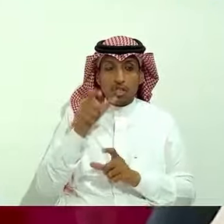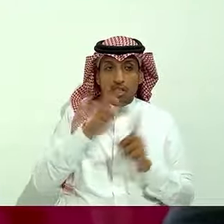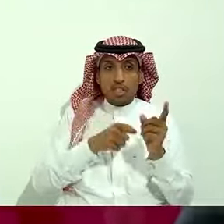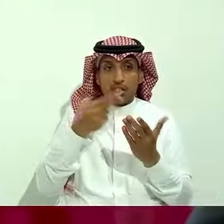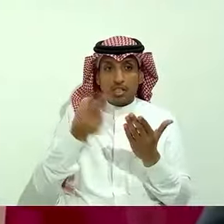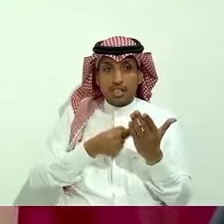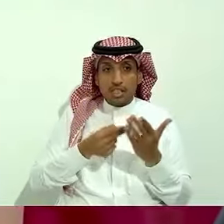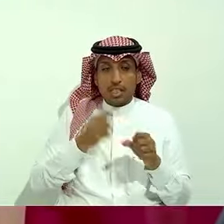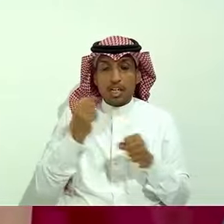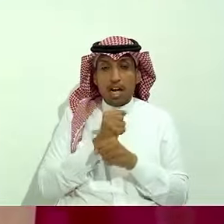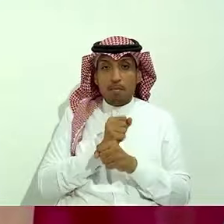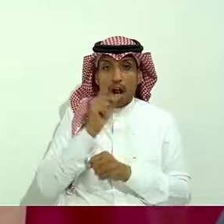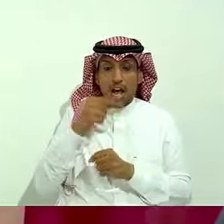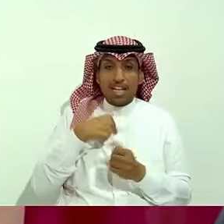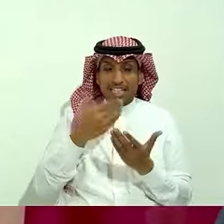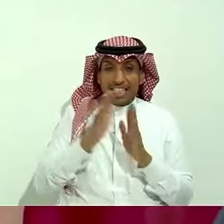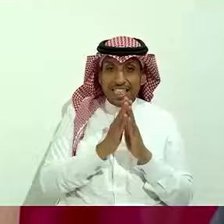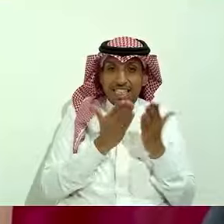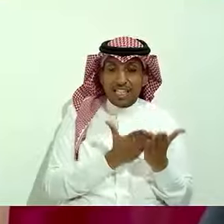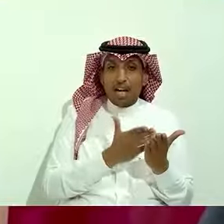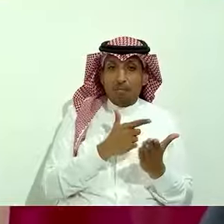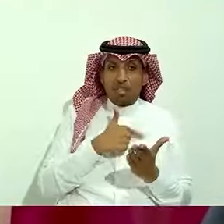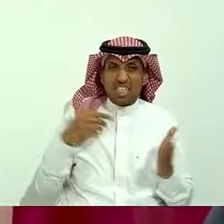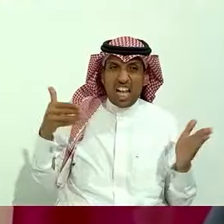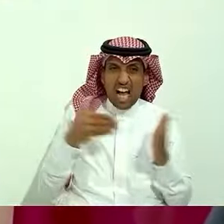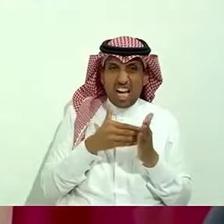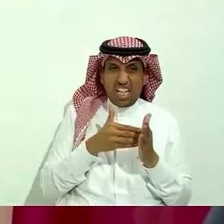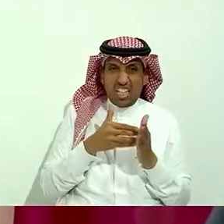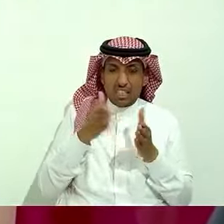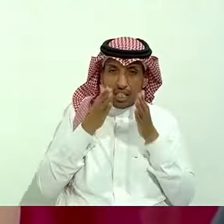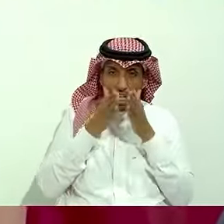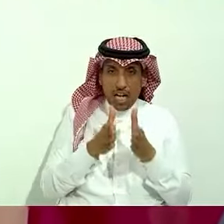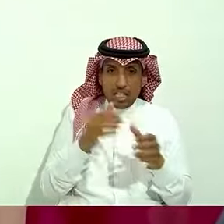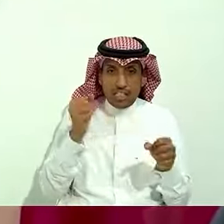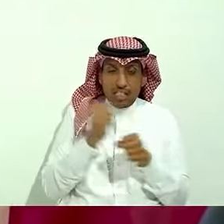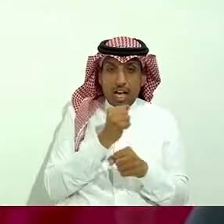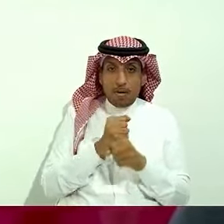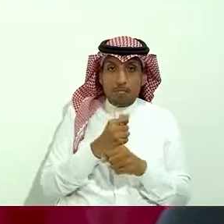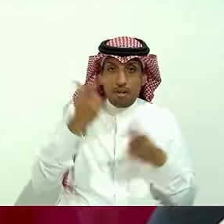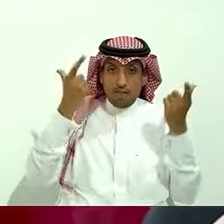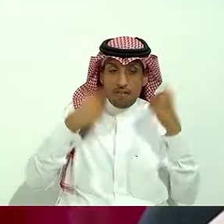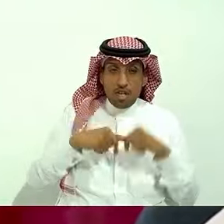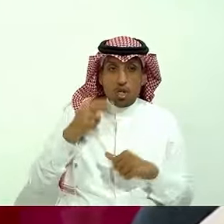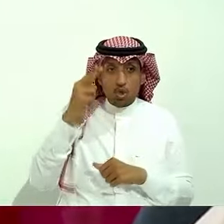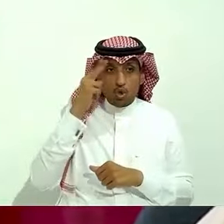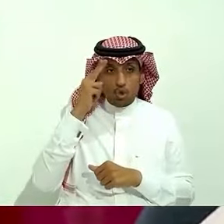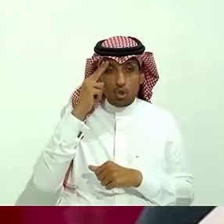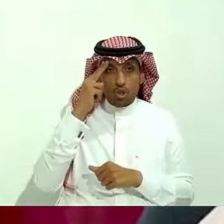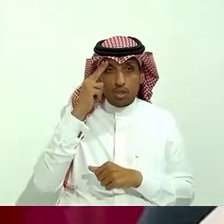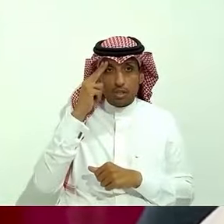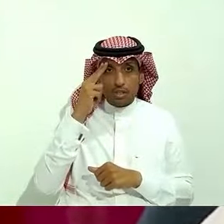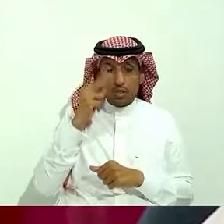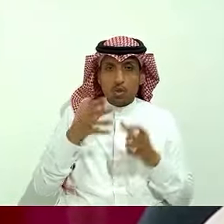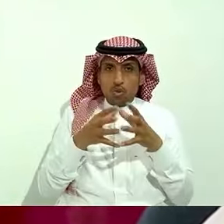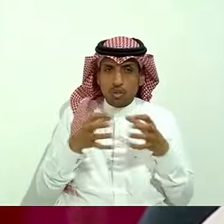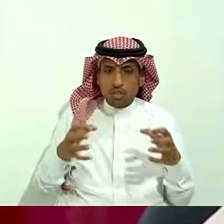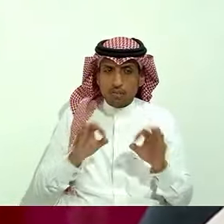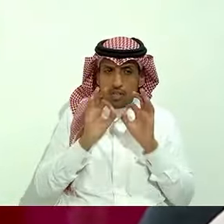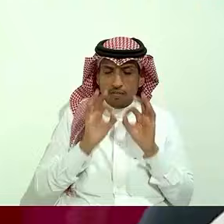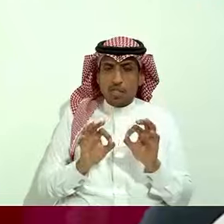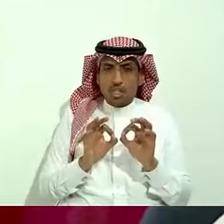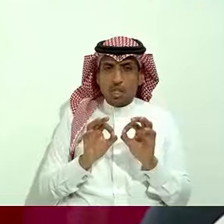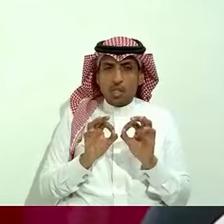شفنا الكتاب اللي آخر كتاب أصدرته يركز على الإرث الأزياء في المملكة العربية السعودية، يفصلها بالتفصيل الممل بالصور